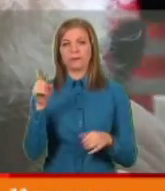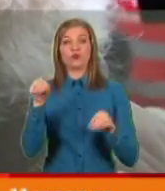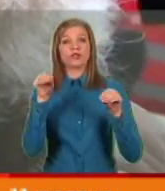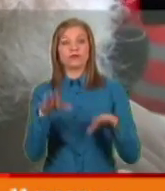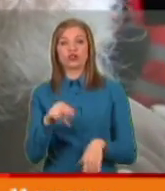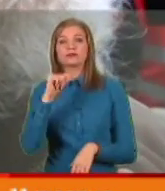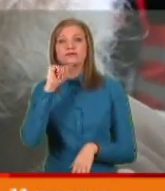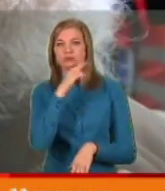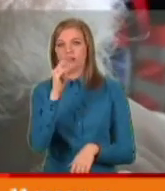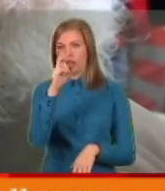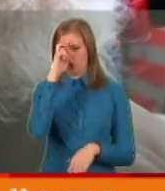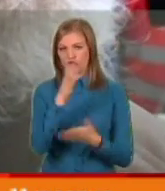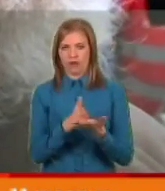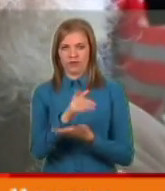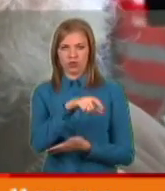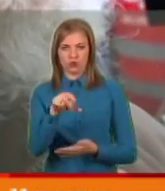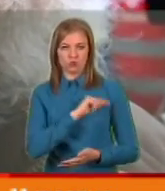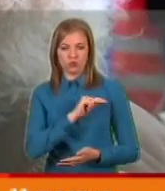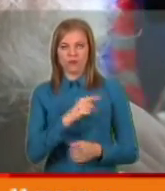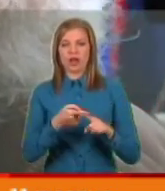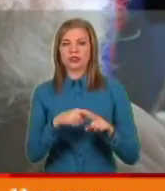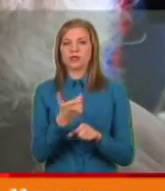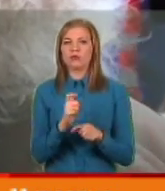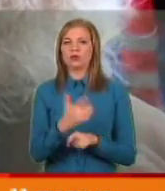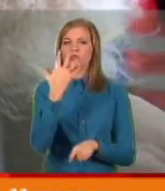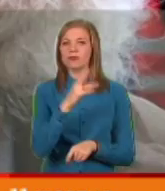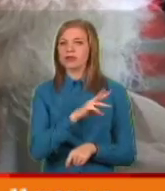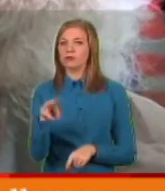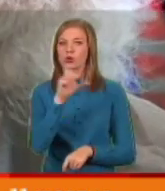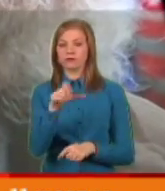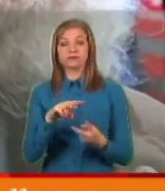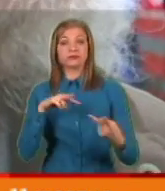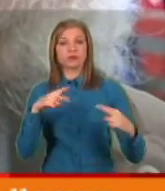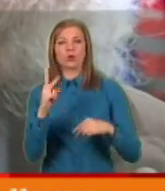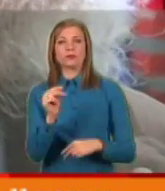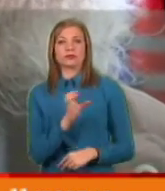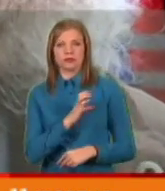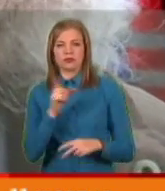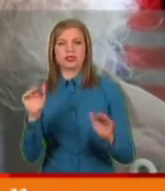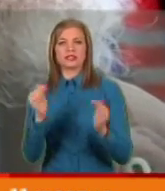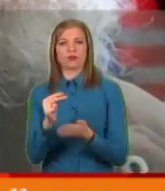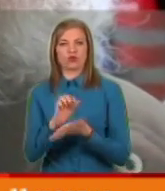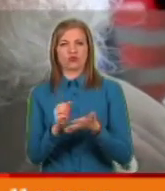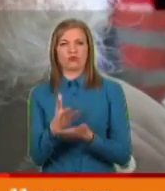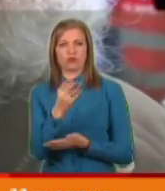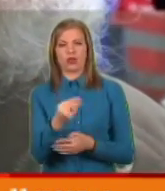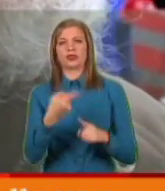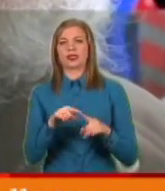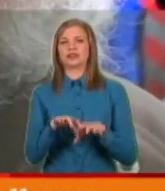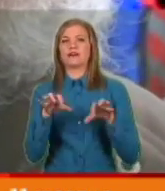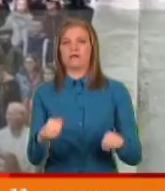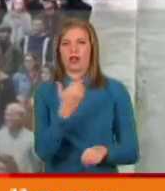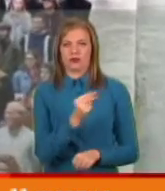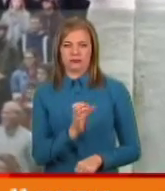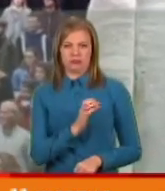вирішили заощаджувати на державних службовцях, а це понад 5 мільйонів людей. Натомість багатіям вони зменшують податки. Це влада